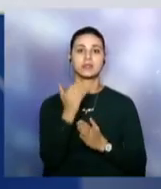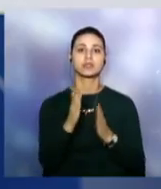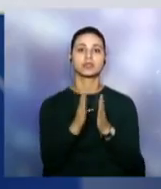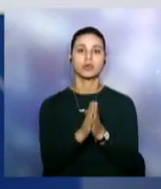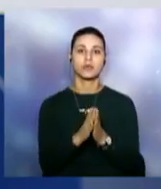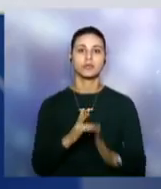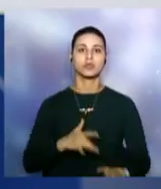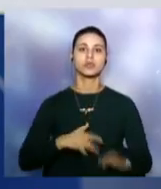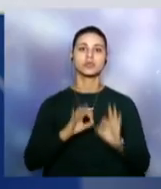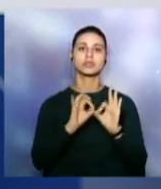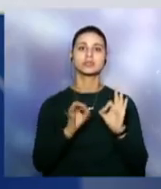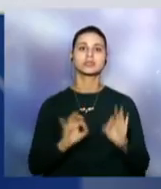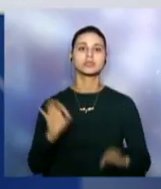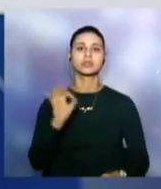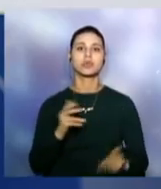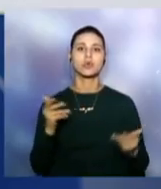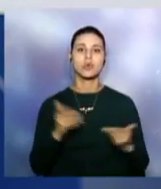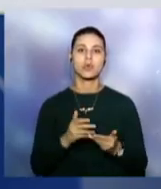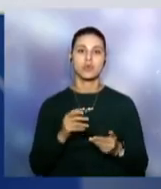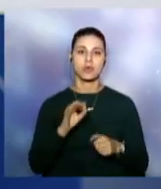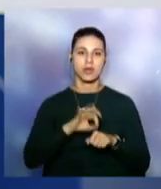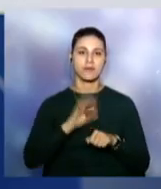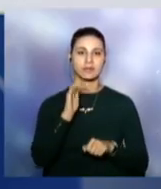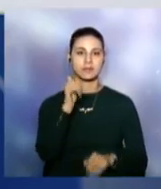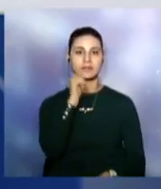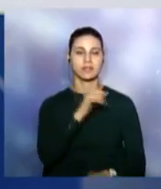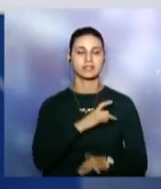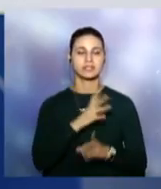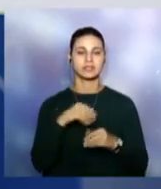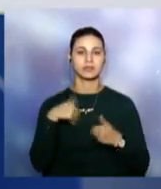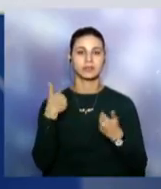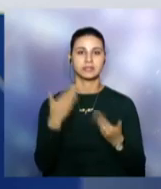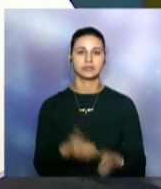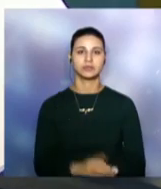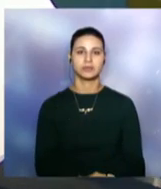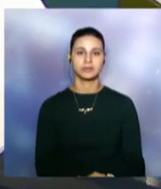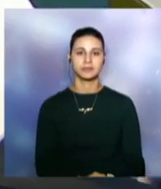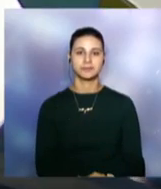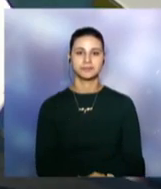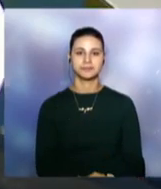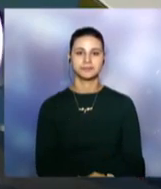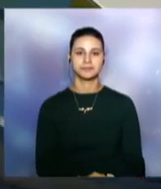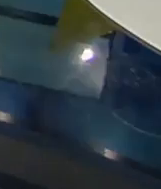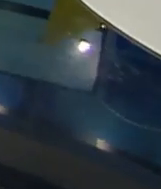ენტერიტის, კოლიტის შესახებ ვისაუბრებთ ხვალ. ნახვამდის, ღეგრძელობას გისურვებთ.